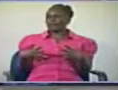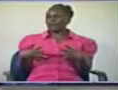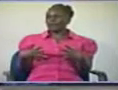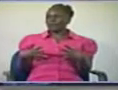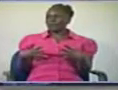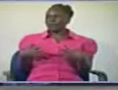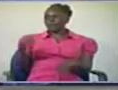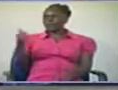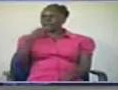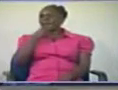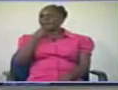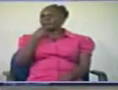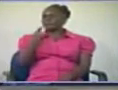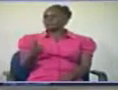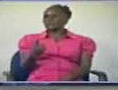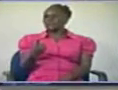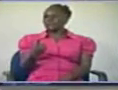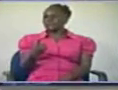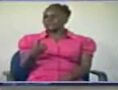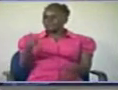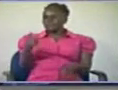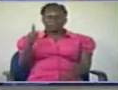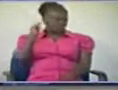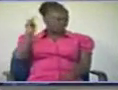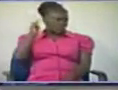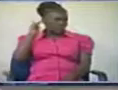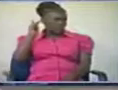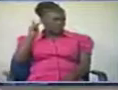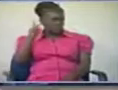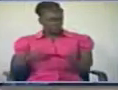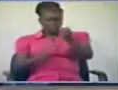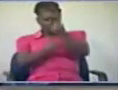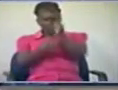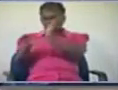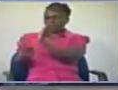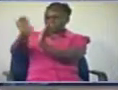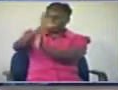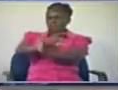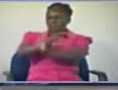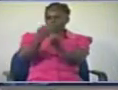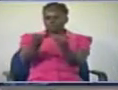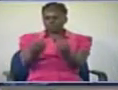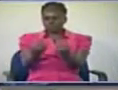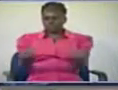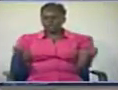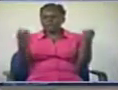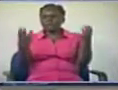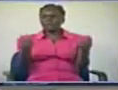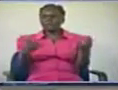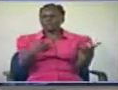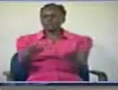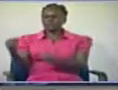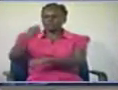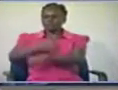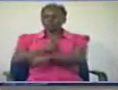Kuna huyu bwana anasema kwamba Nathan kutoka Kisii anaunga mkono mdahalo mpya wa elimu kwa sababu kuna watoto wengi wanaenda shule because they want